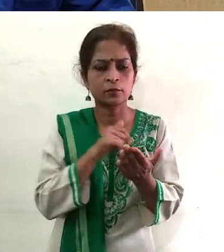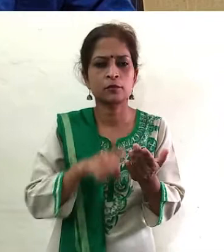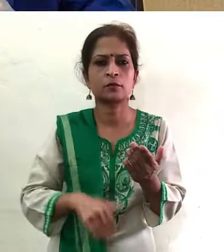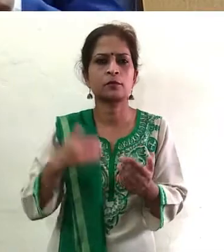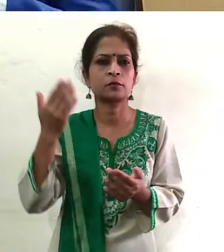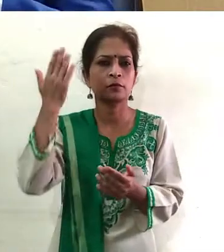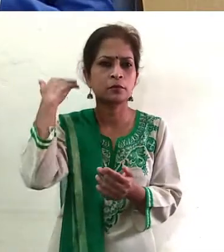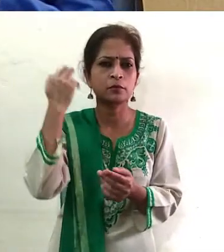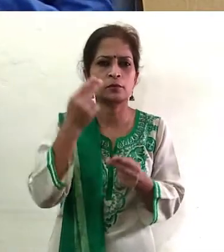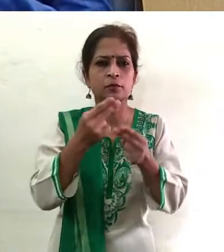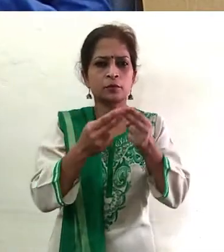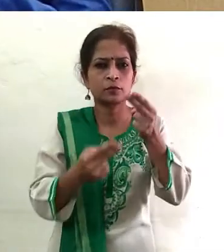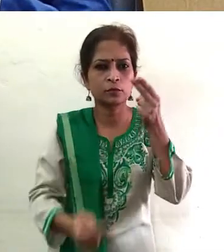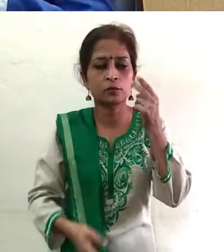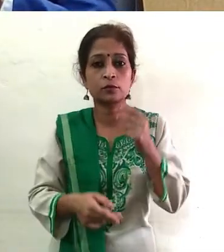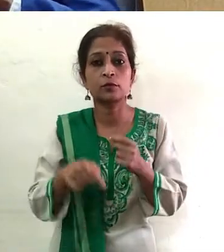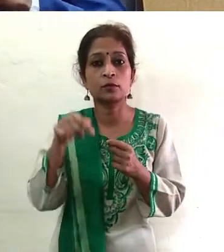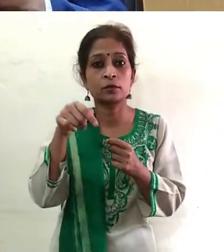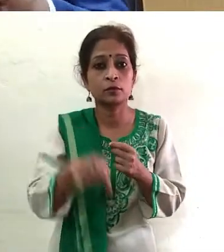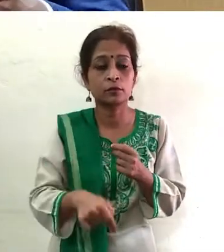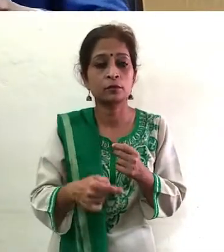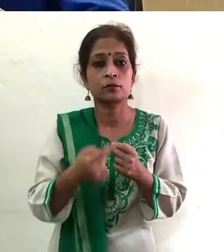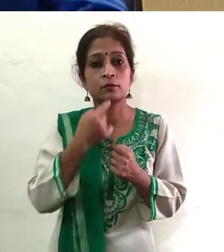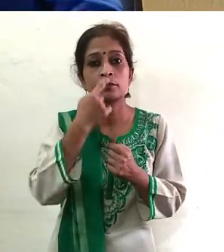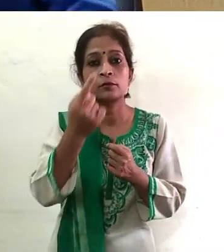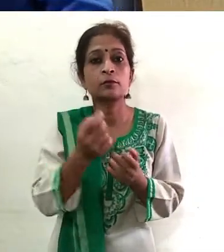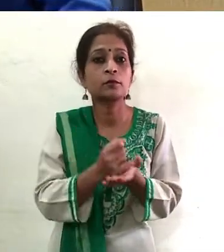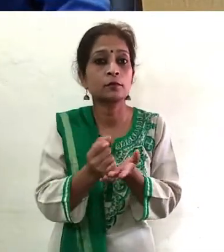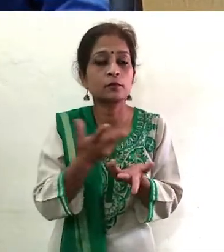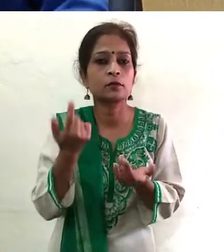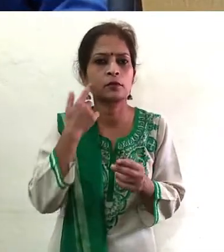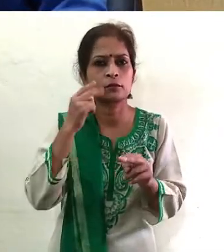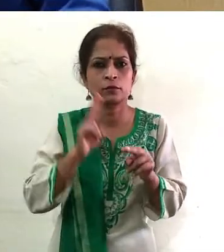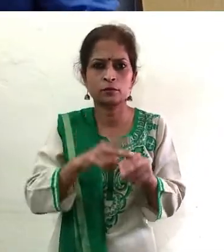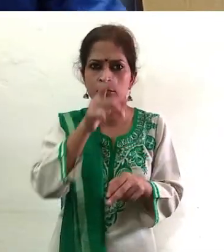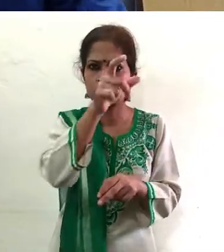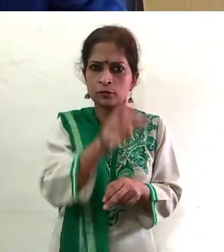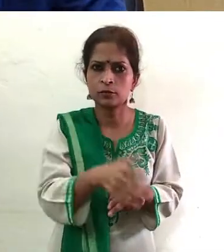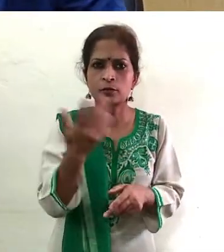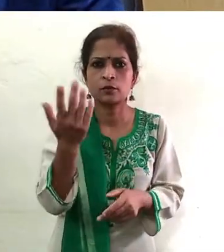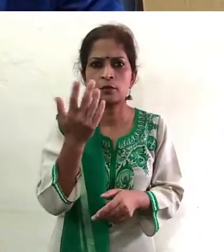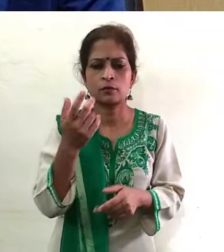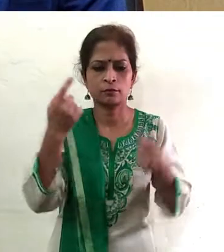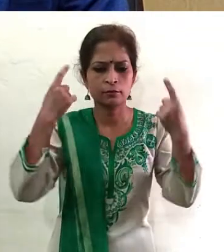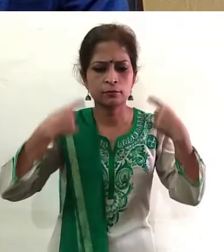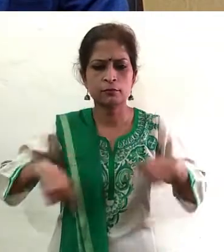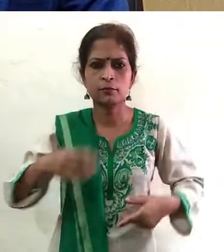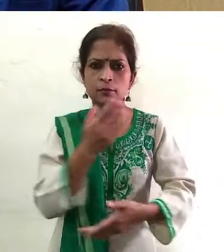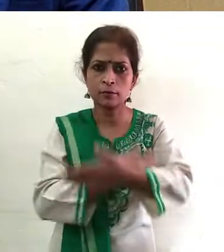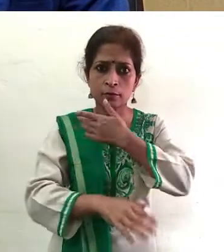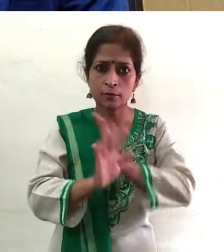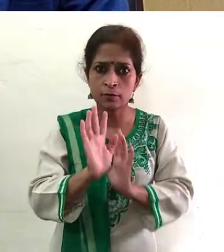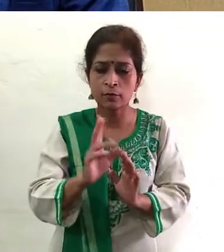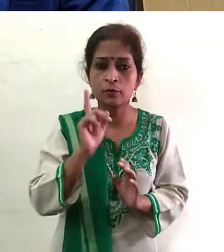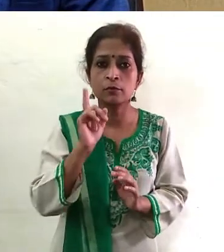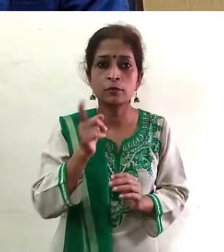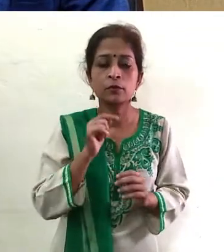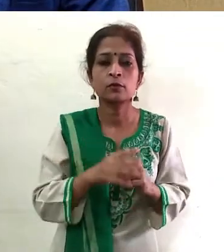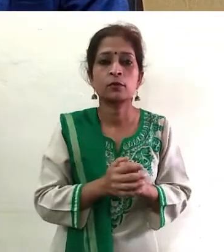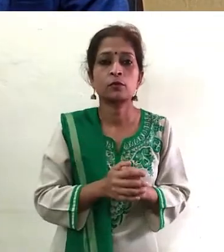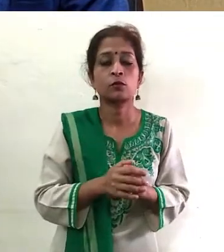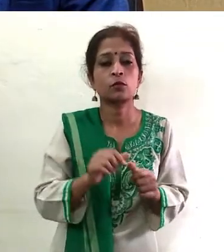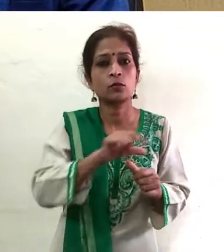द्वारा यह बताने की कोशिश की है यदि कोई शख्स अपने किसी अंग से विहीन हो जाता है तो भी वह सब कुछ कर सकता है